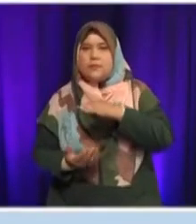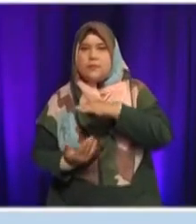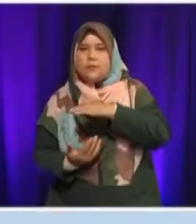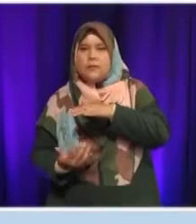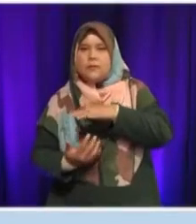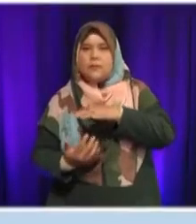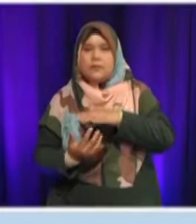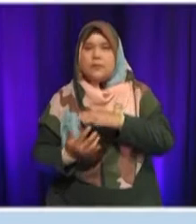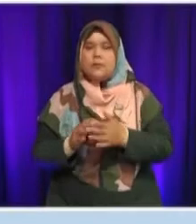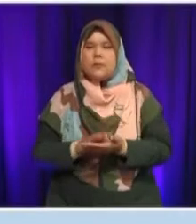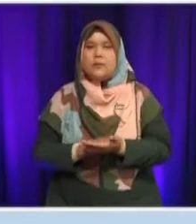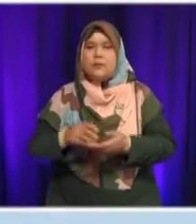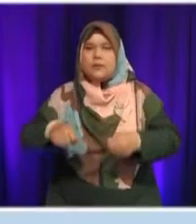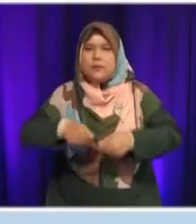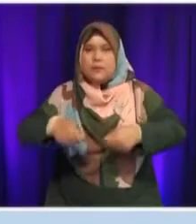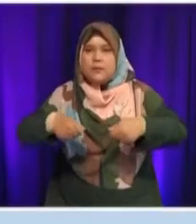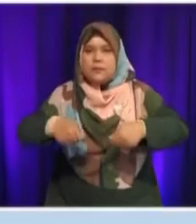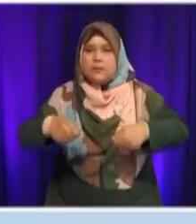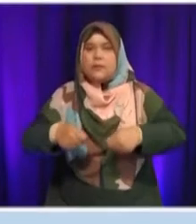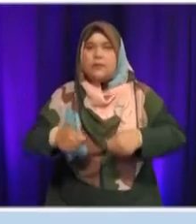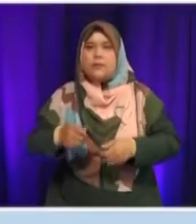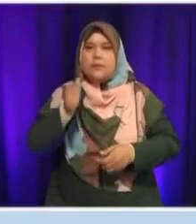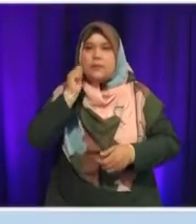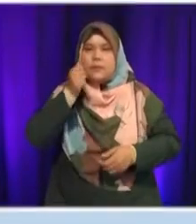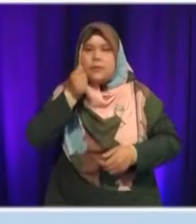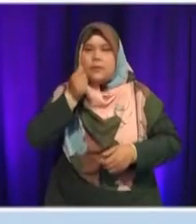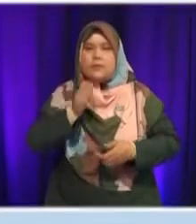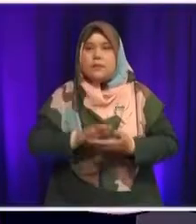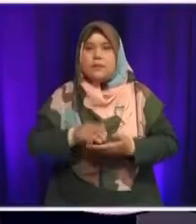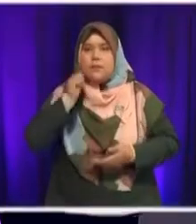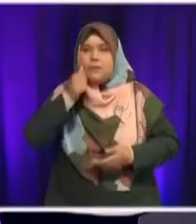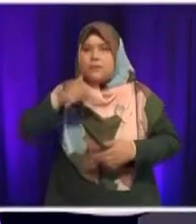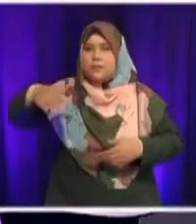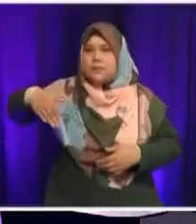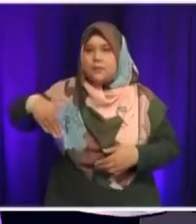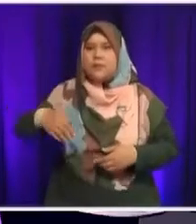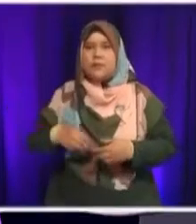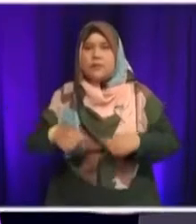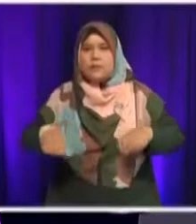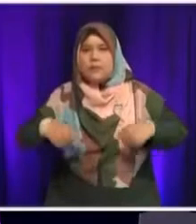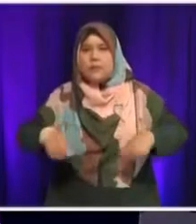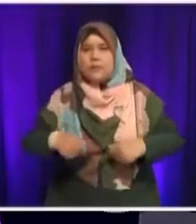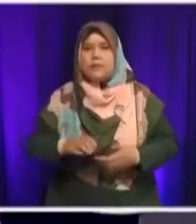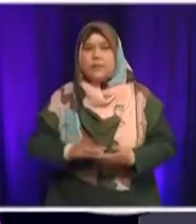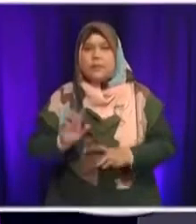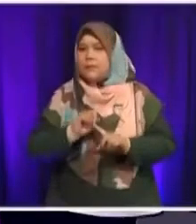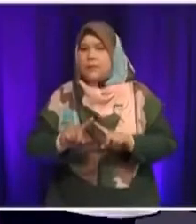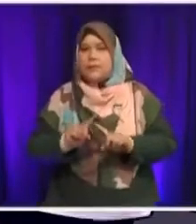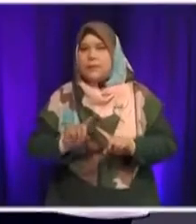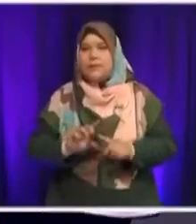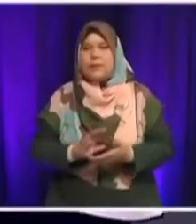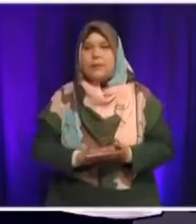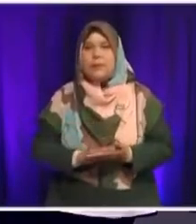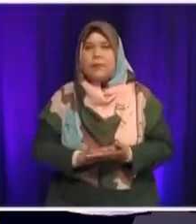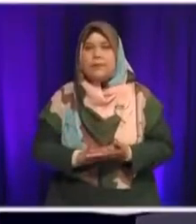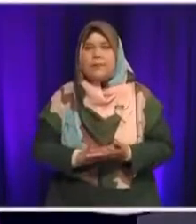menyangai ya belum mentah di belum masak lagi tidak boleh digunakan badan yang